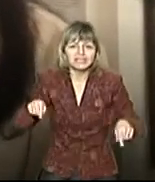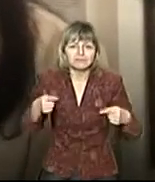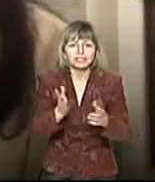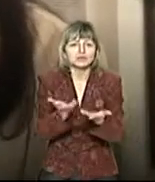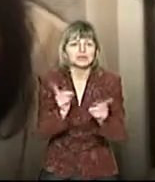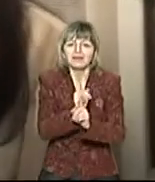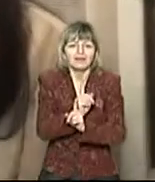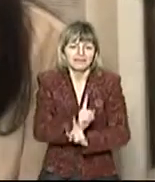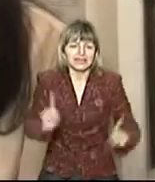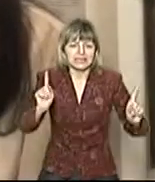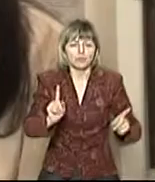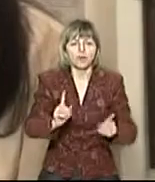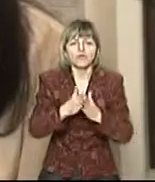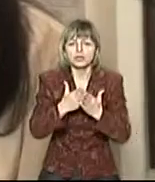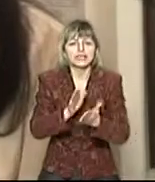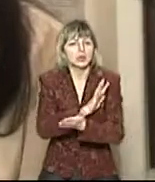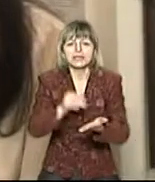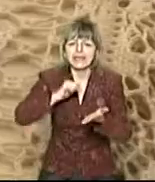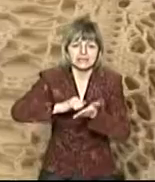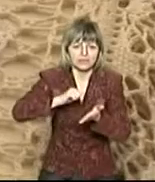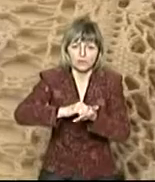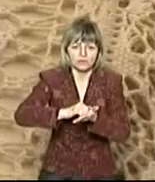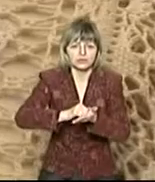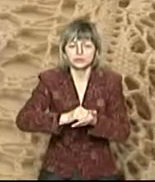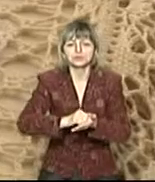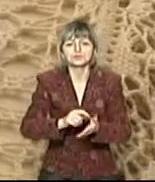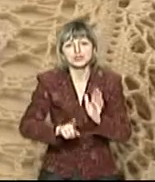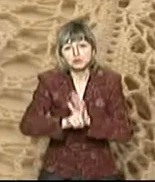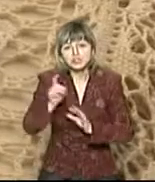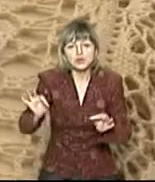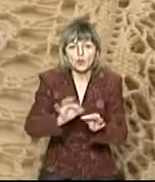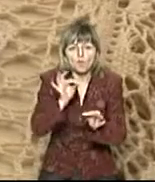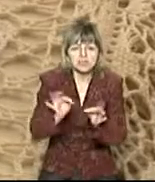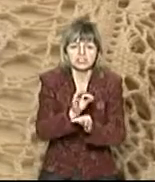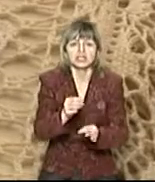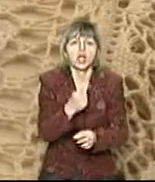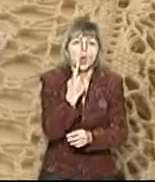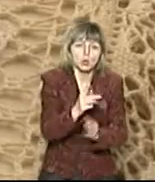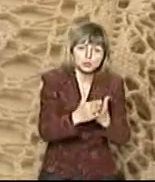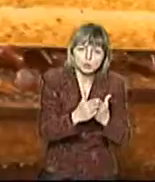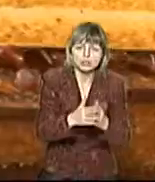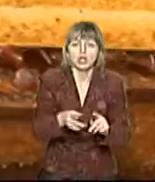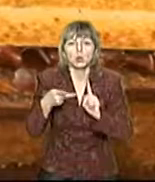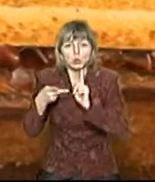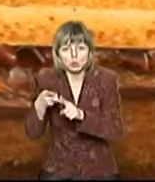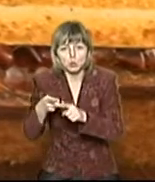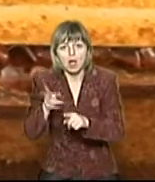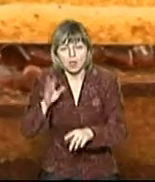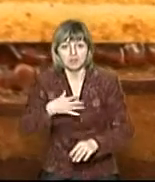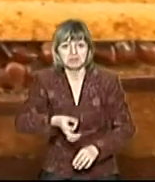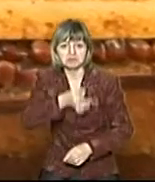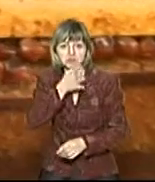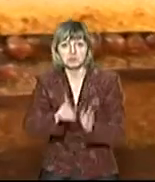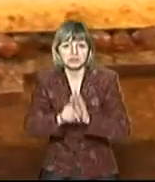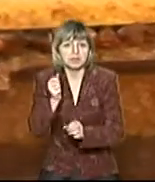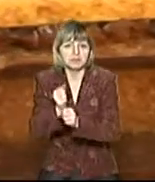нетипову книгу, недруковану, не поліграфічну. І спершу вишили книгу, одну, другу, а потім стало нецікаво працювати в одній техніці. І